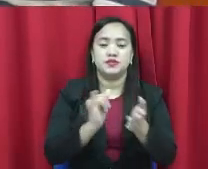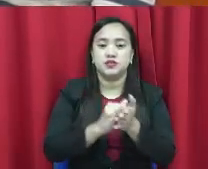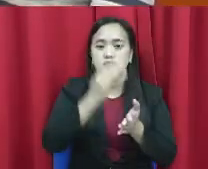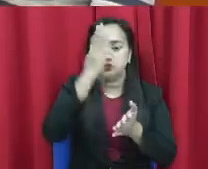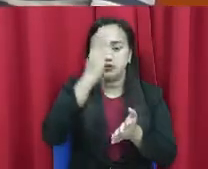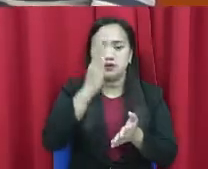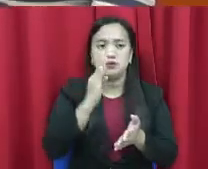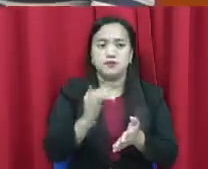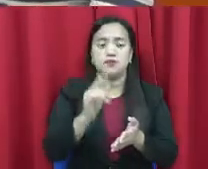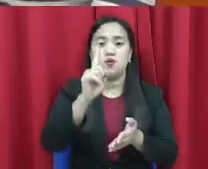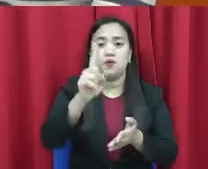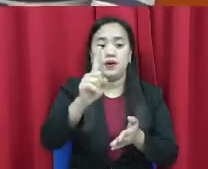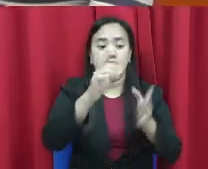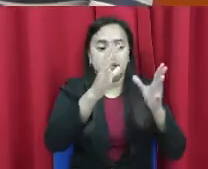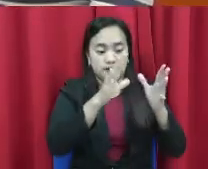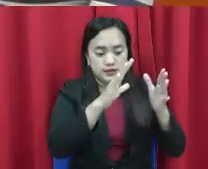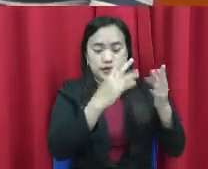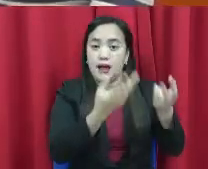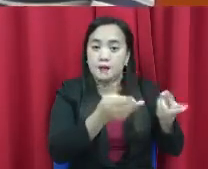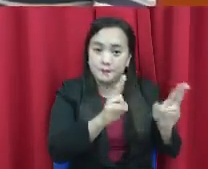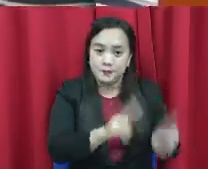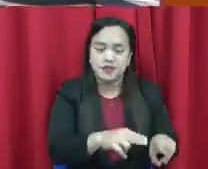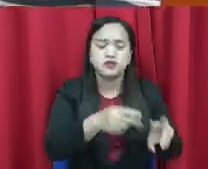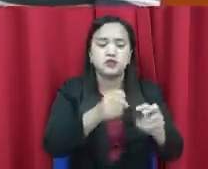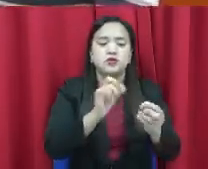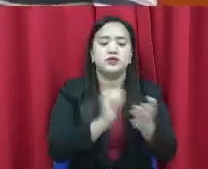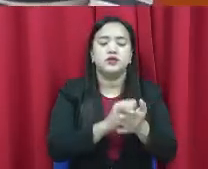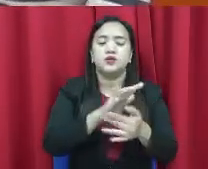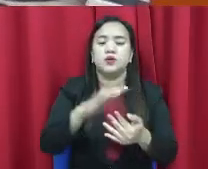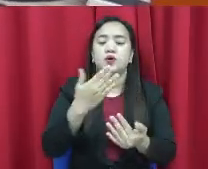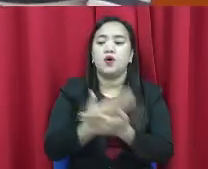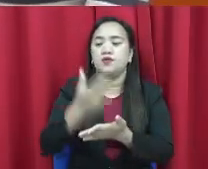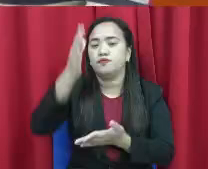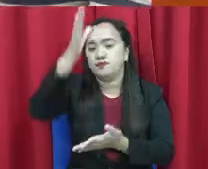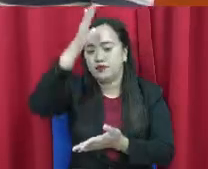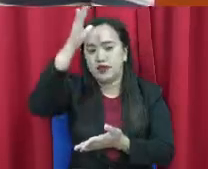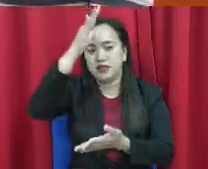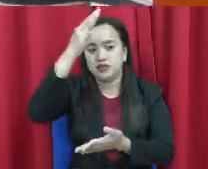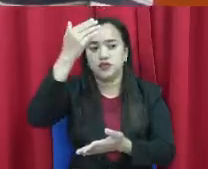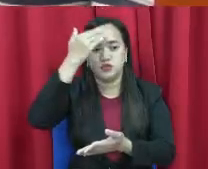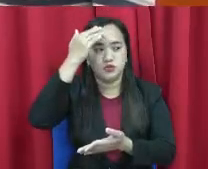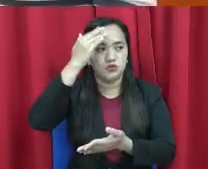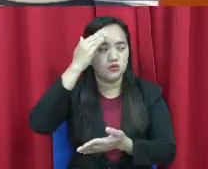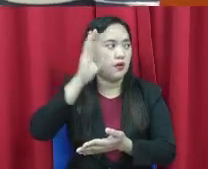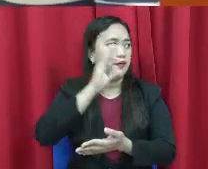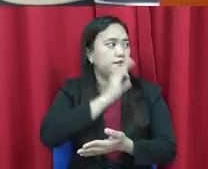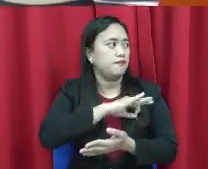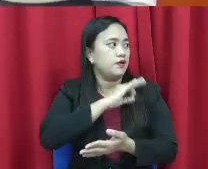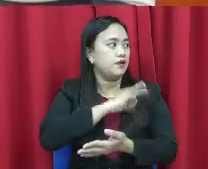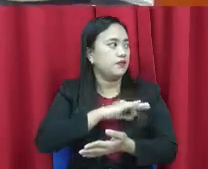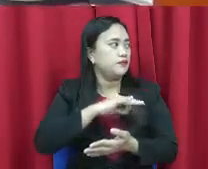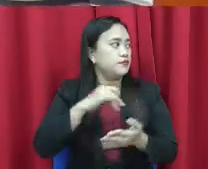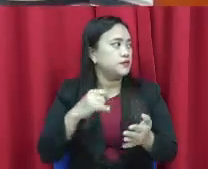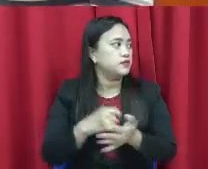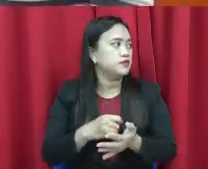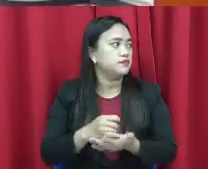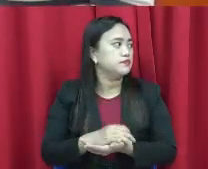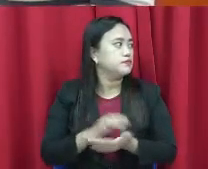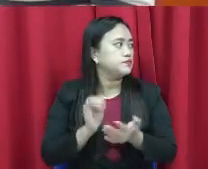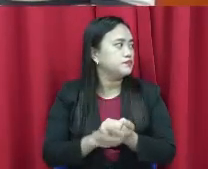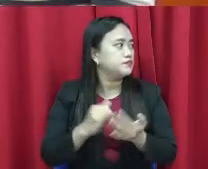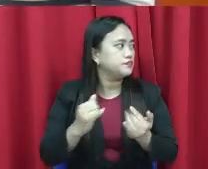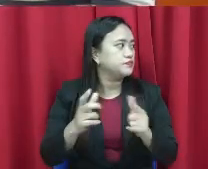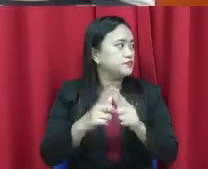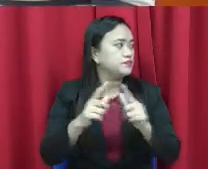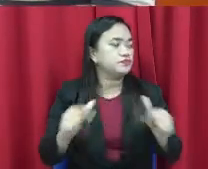so ginamit yung isang pangyayari na iyon para lahat po ng tatay ay makinabang kaya yun po a great blessing po do